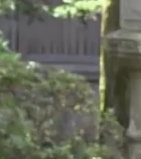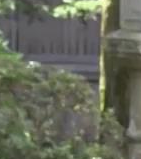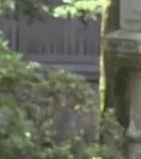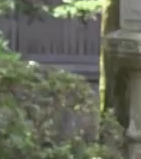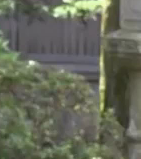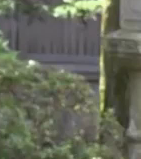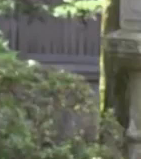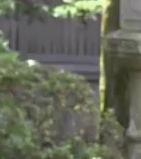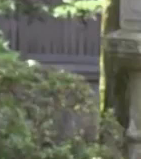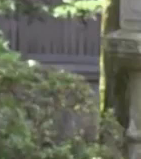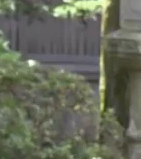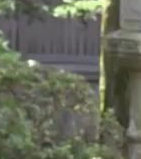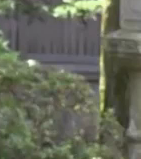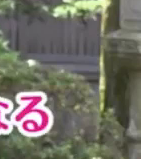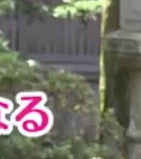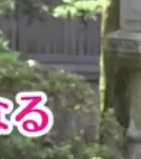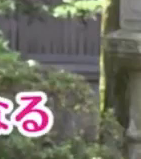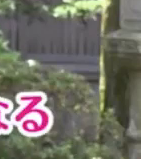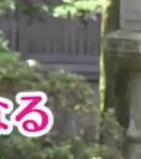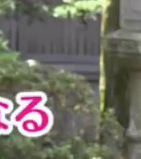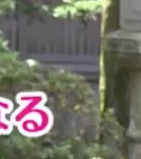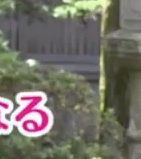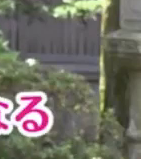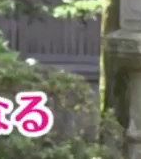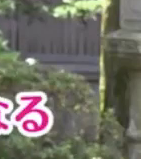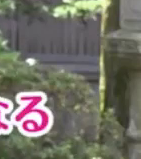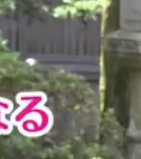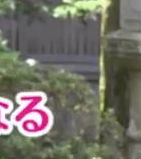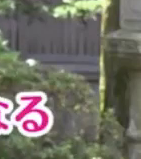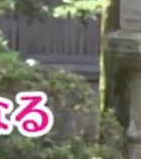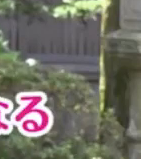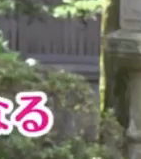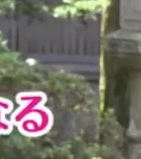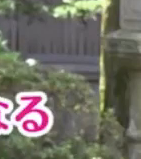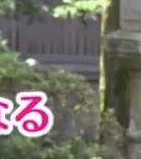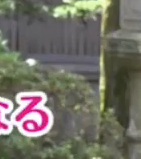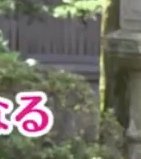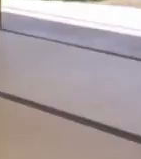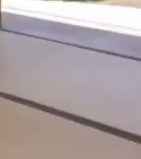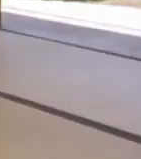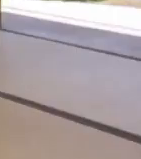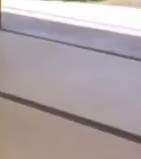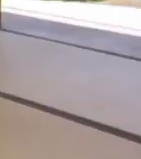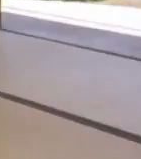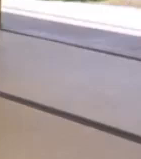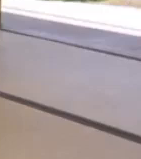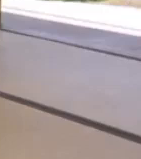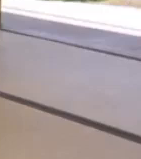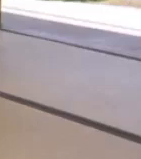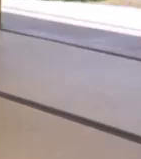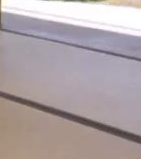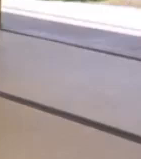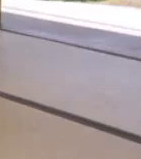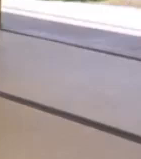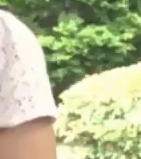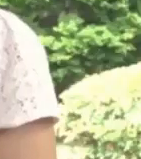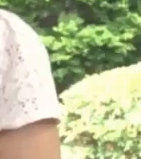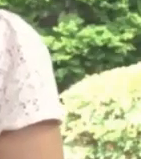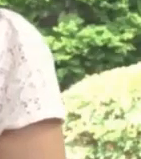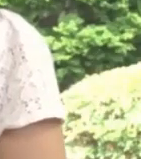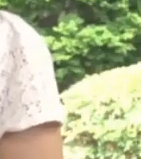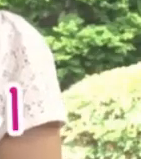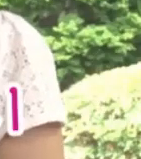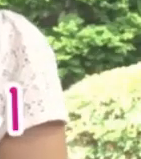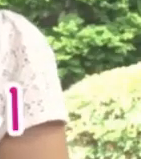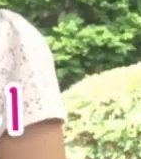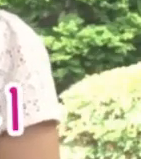大阪にずっと暮らしていると出雲そばがすごく食べたくなるんですよね。 ああ、私もたこ焼きが好きだったんですけど、大阪